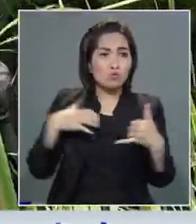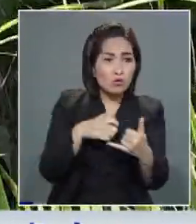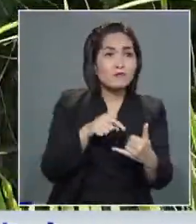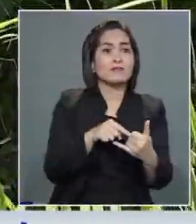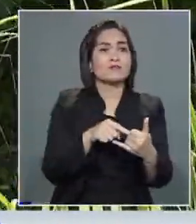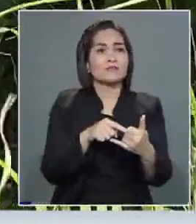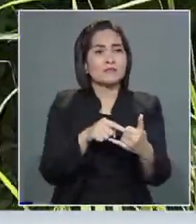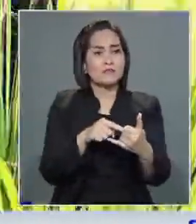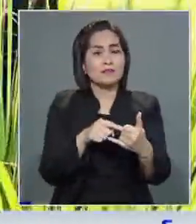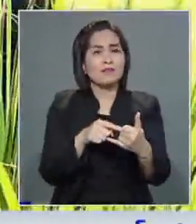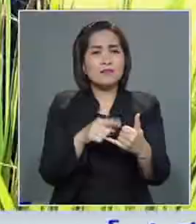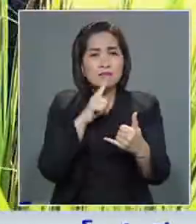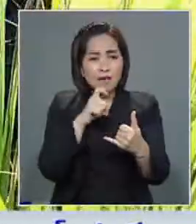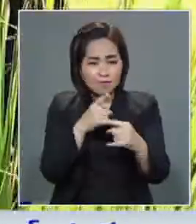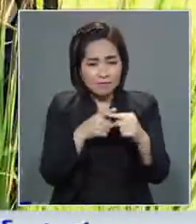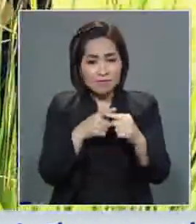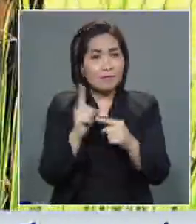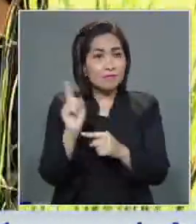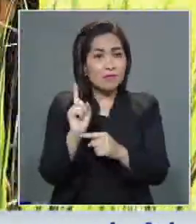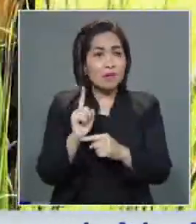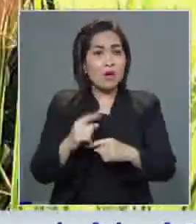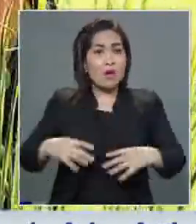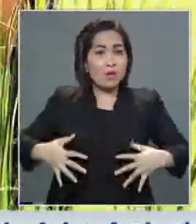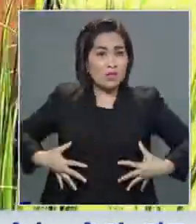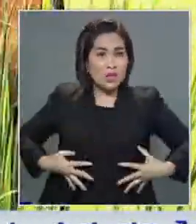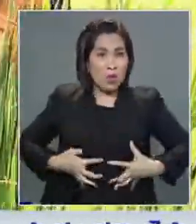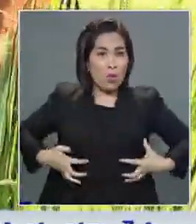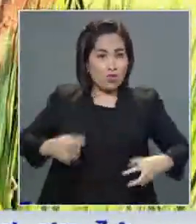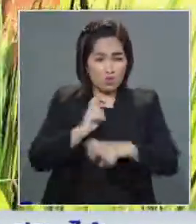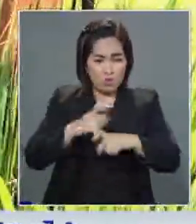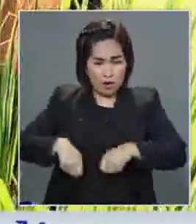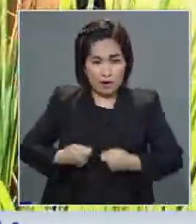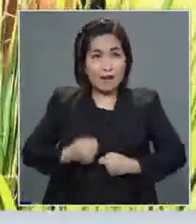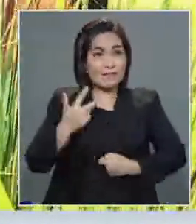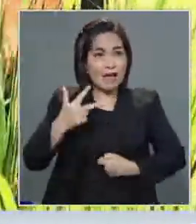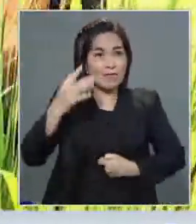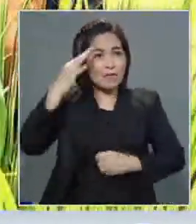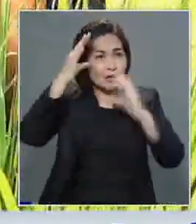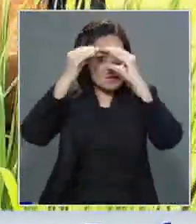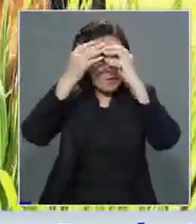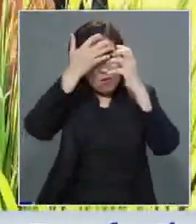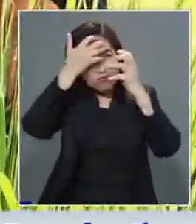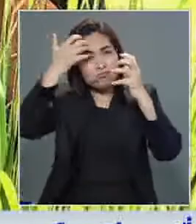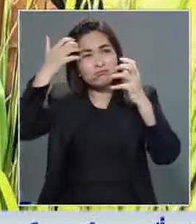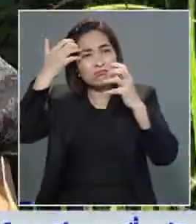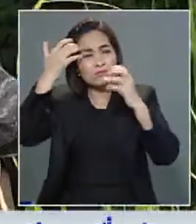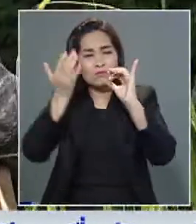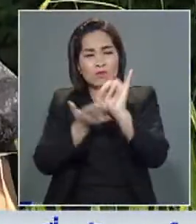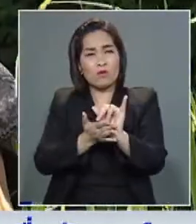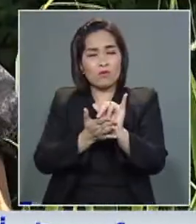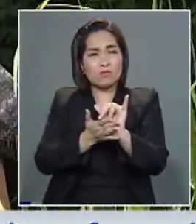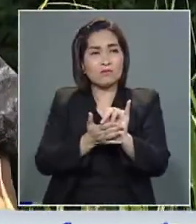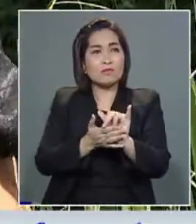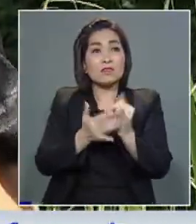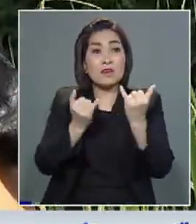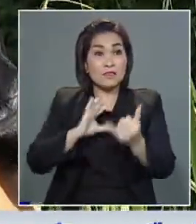ค ่ ะ โอ้นี่เหรอคะรอย แล้วเป็นอะไรมากไหมตอนนั้น ซี่โครงหัก3ซี ่ สมองเบอร์มันนี ่เหรอ นอนอยู่3 4วันค ่ะแล้วต